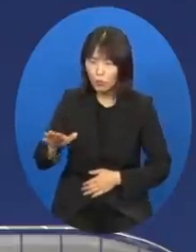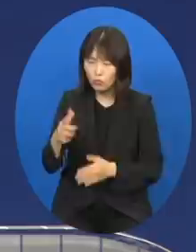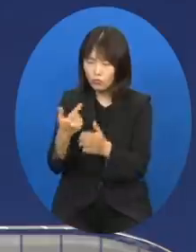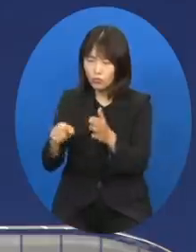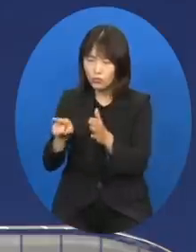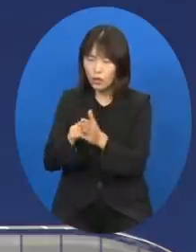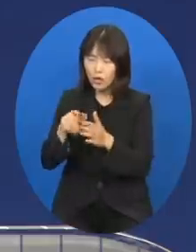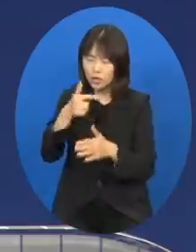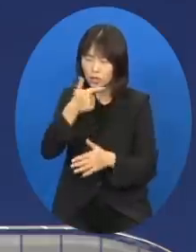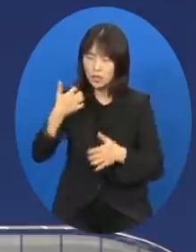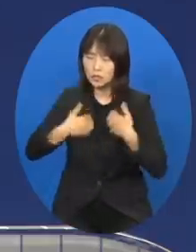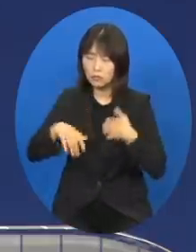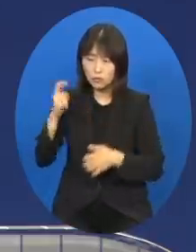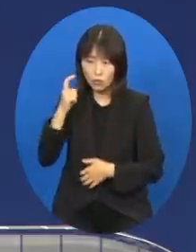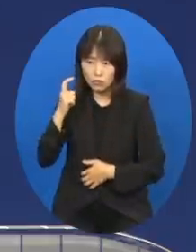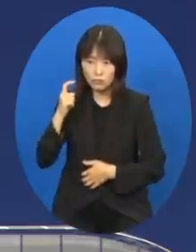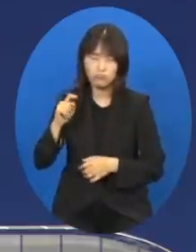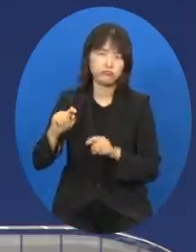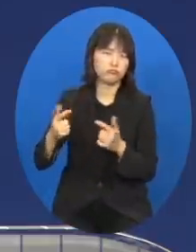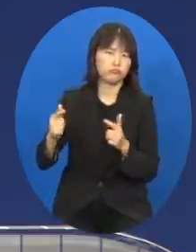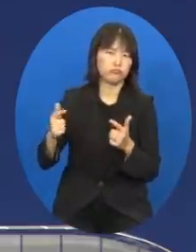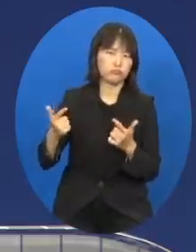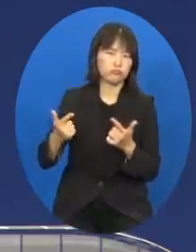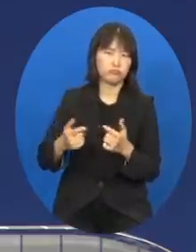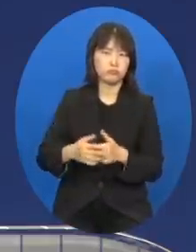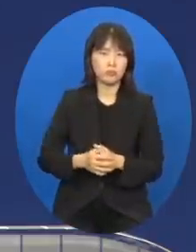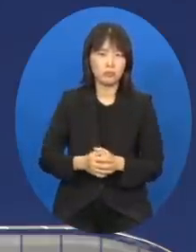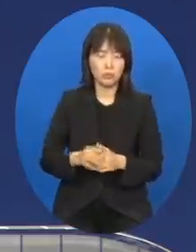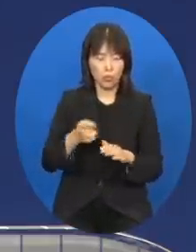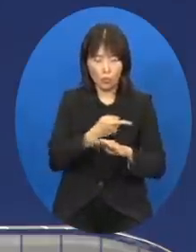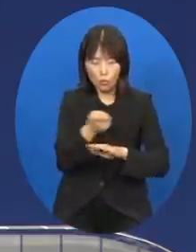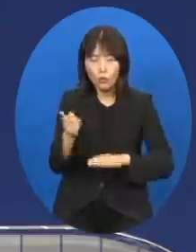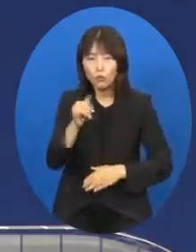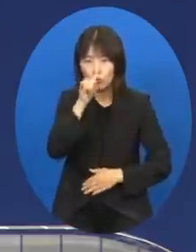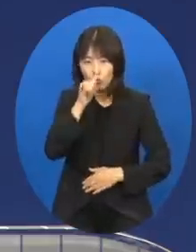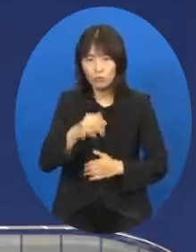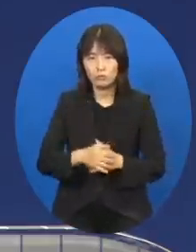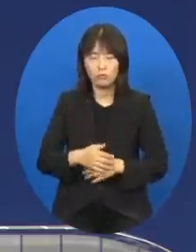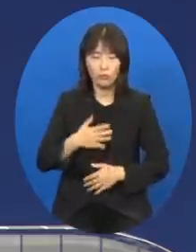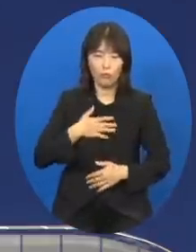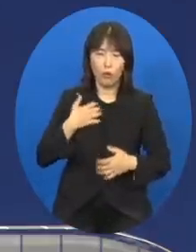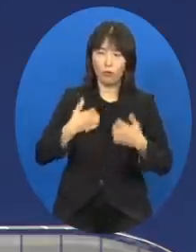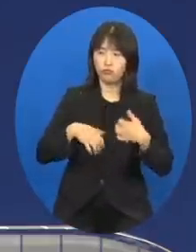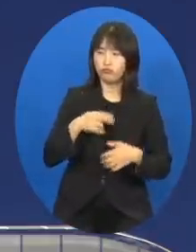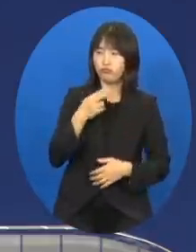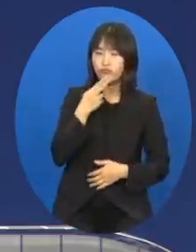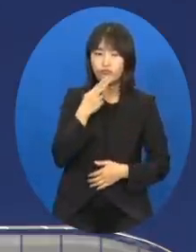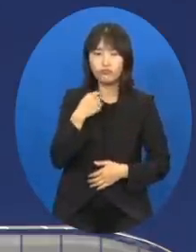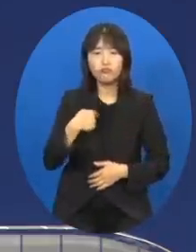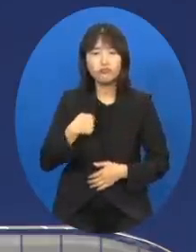큰 기쁨의 소식일 수 없어요. 예외가 있잖아요. 우선 내가 안 기쁜데 어떡해요?